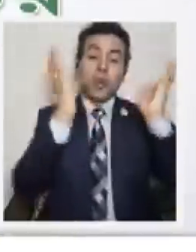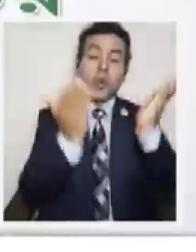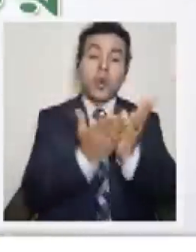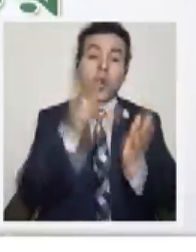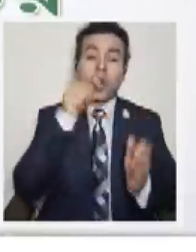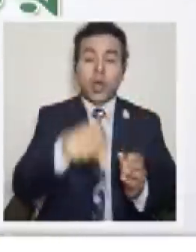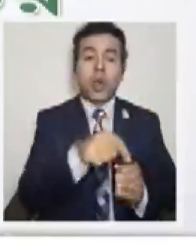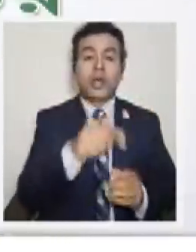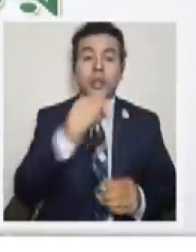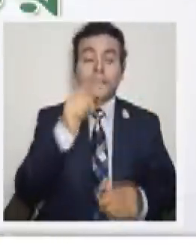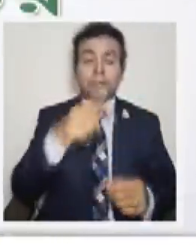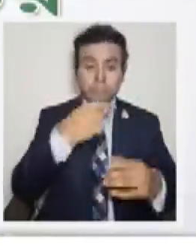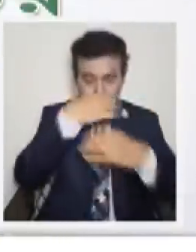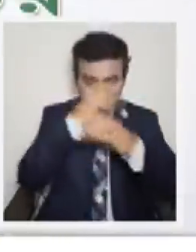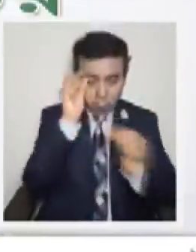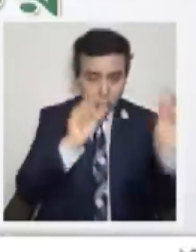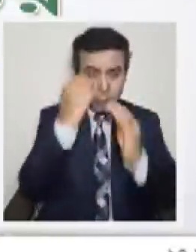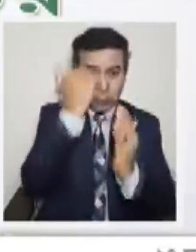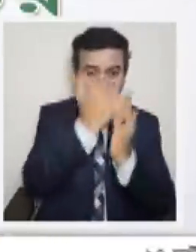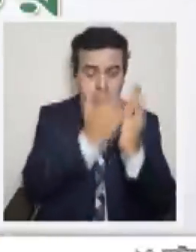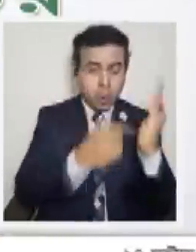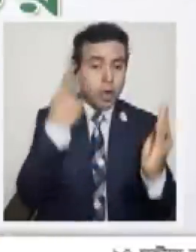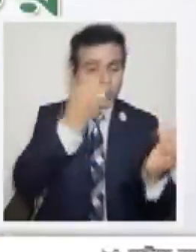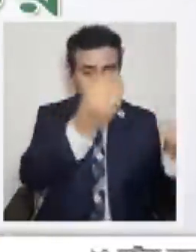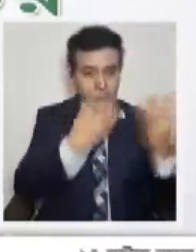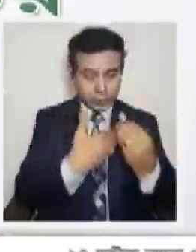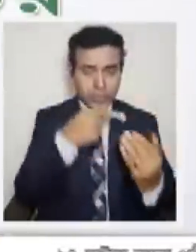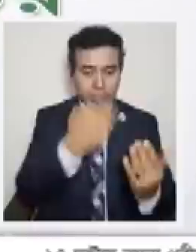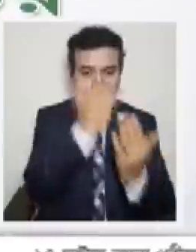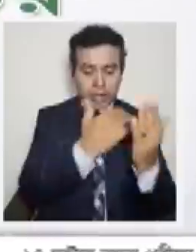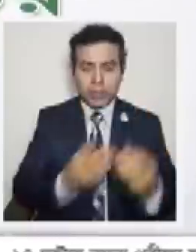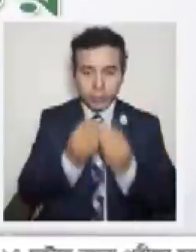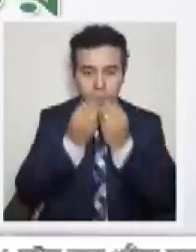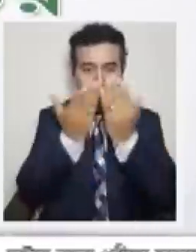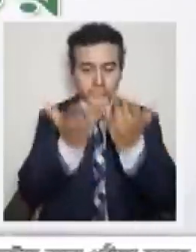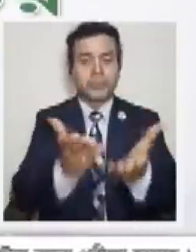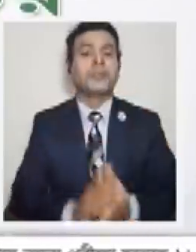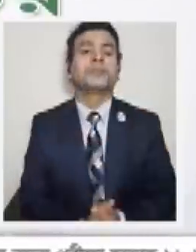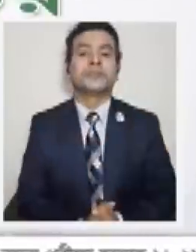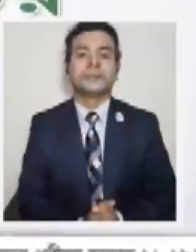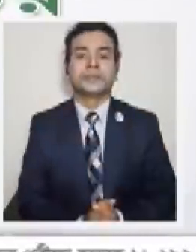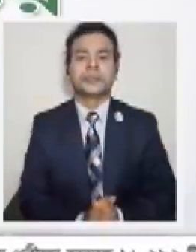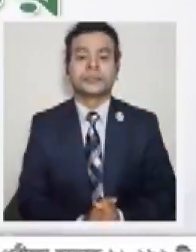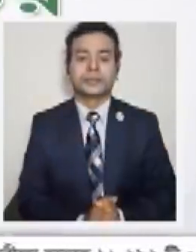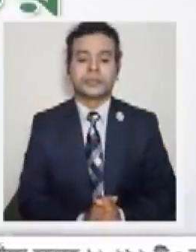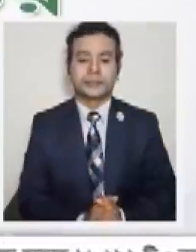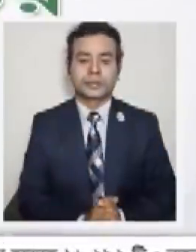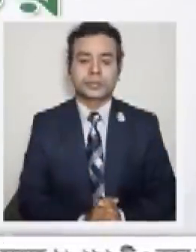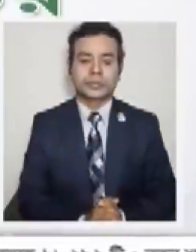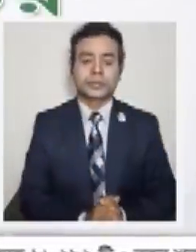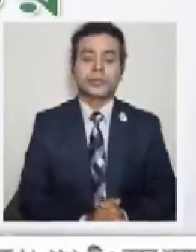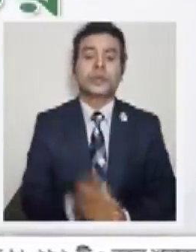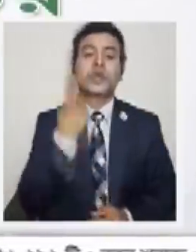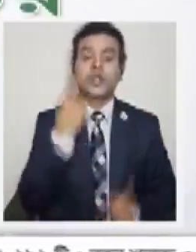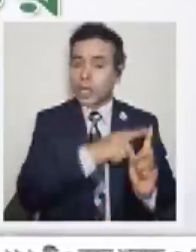থেকে। জারিমা শর্মা এবং এরিন ডি মাইকোস এই ফিচারটি প্রকাশ করেছেন, সেখান থেকে আমি এগুলো আপনাদের